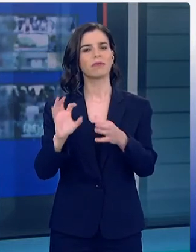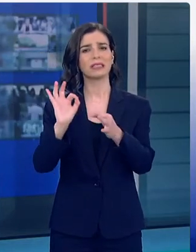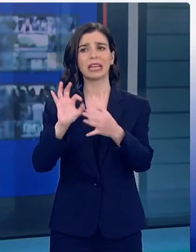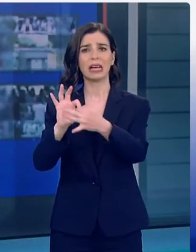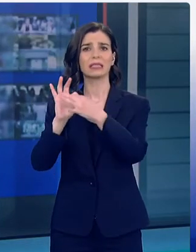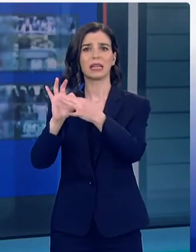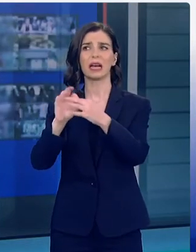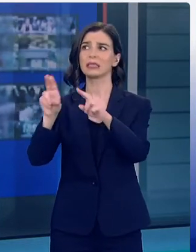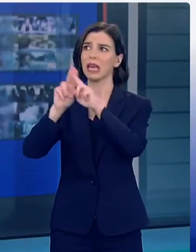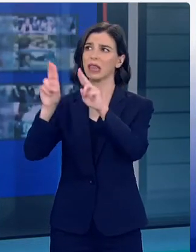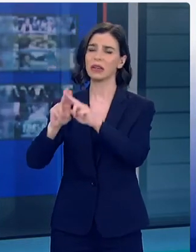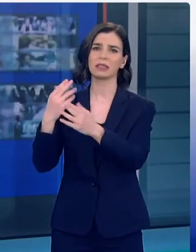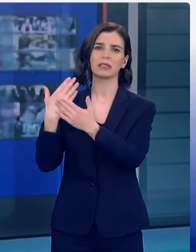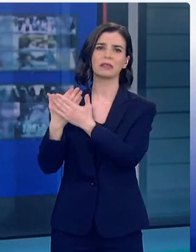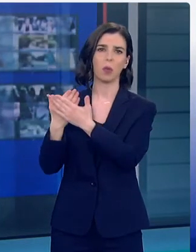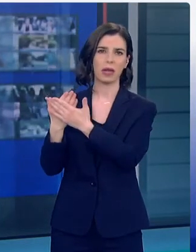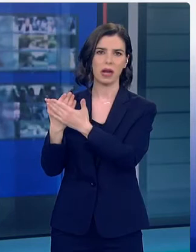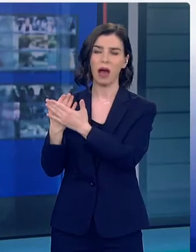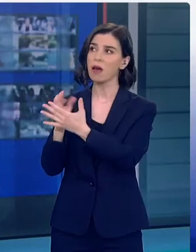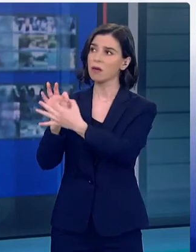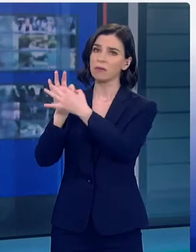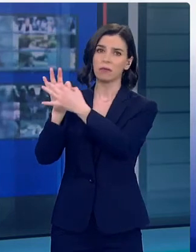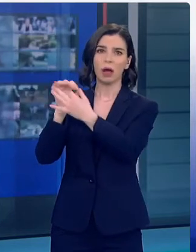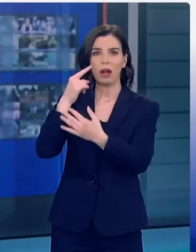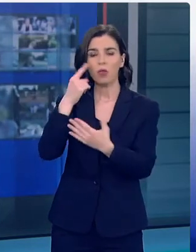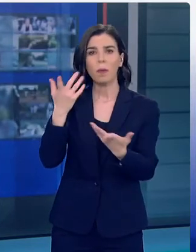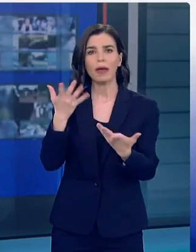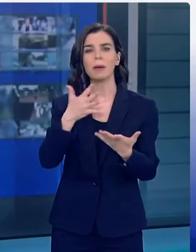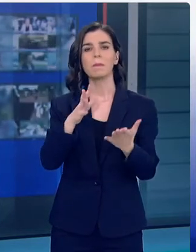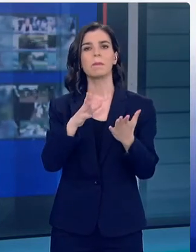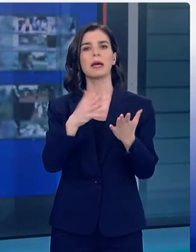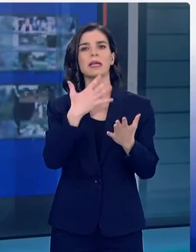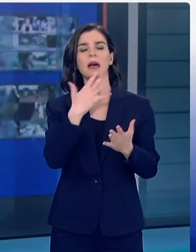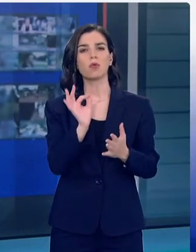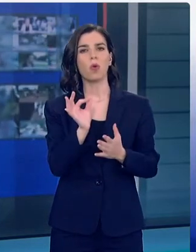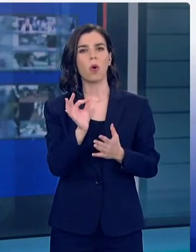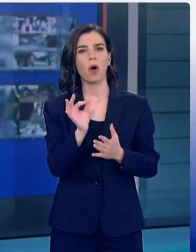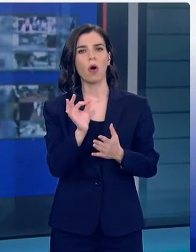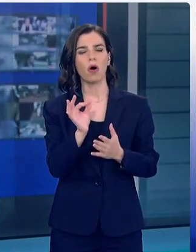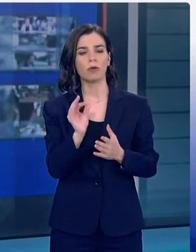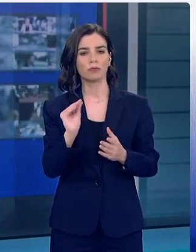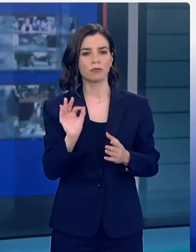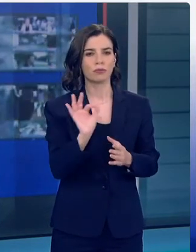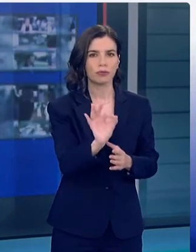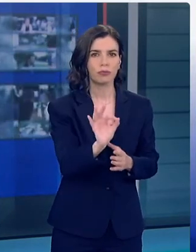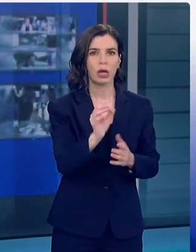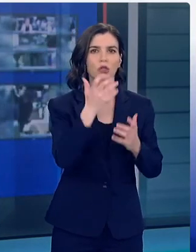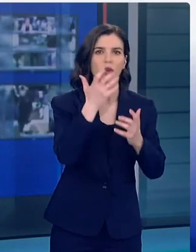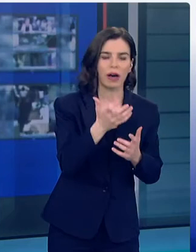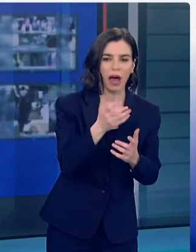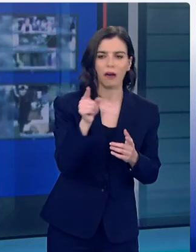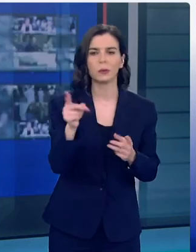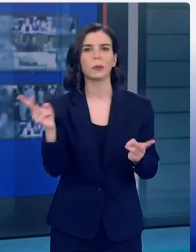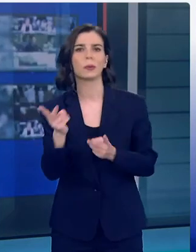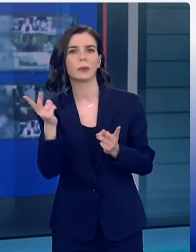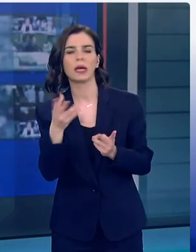βέβαια και με διεθνείς βάσεις δεδομένων, ώστε να δούμε πραγματικά τι είναι αυτό που καθορίζει την εξέλιξη της νόσου προς σοβαρή ή όχι, γιατί